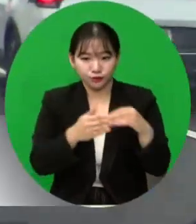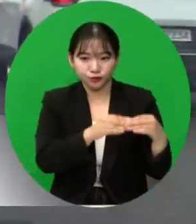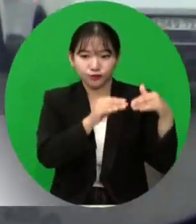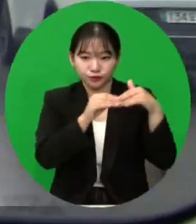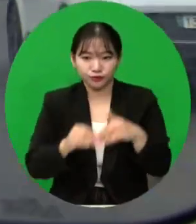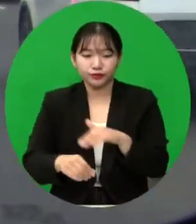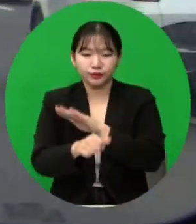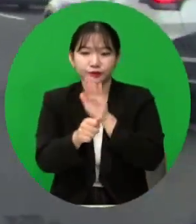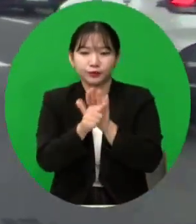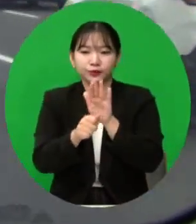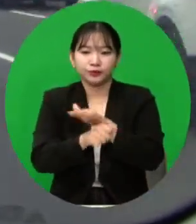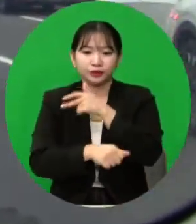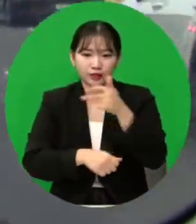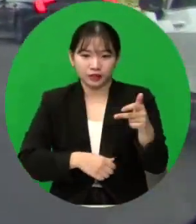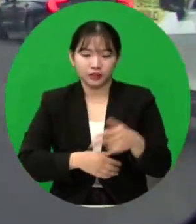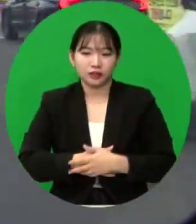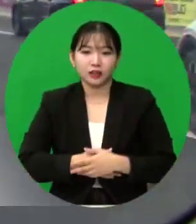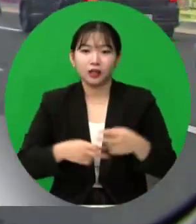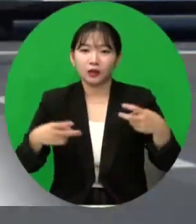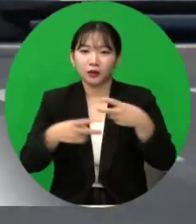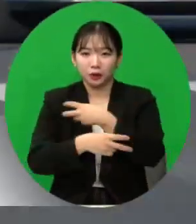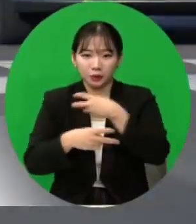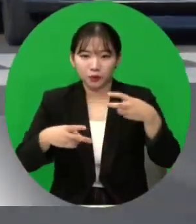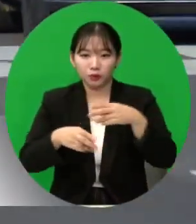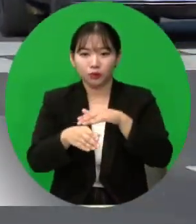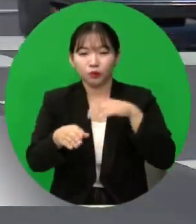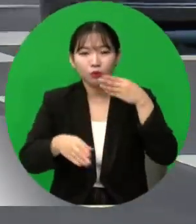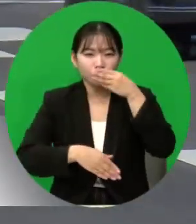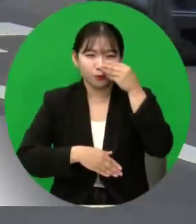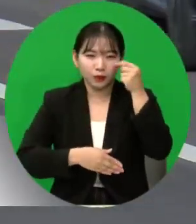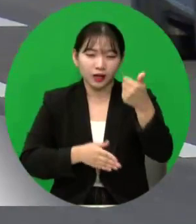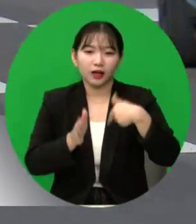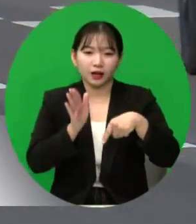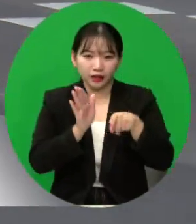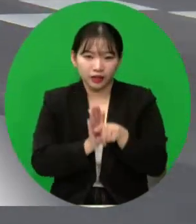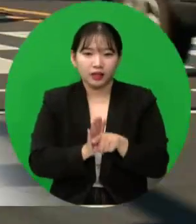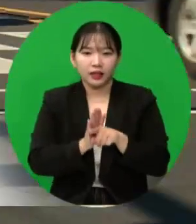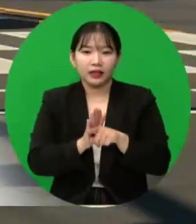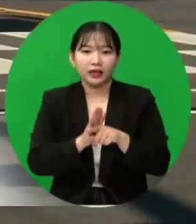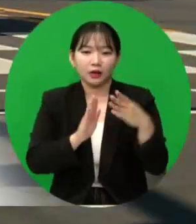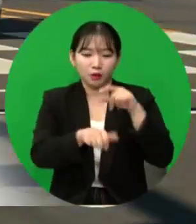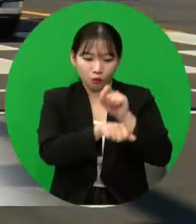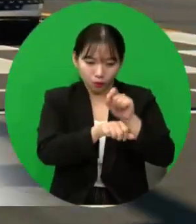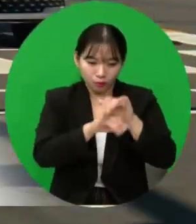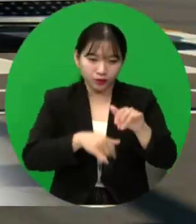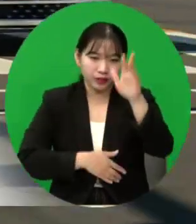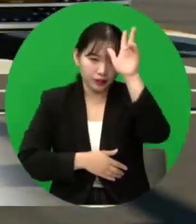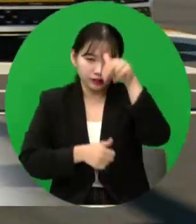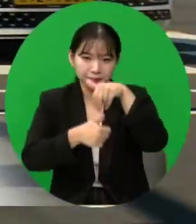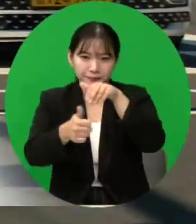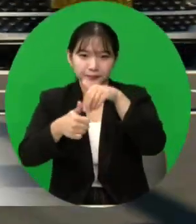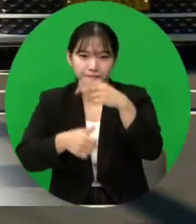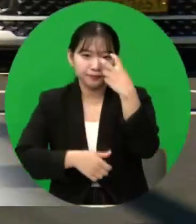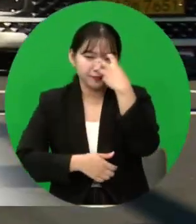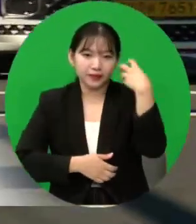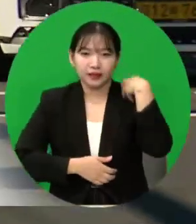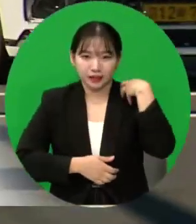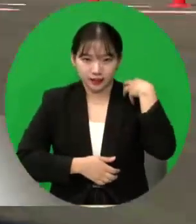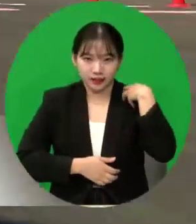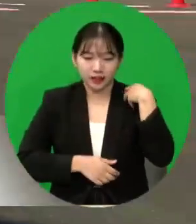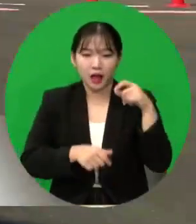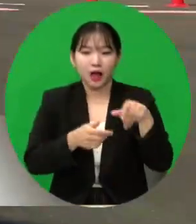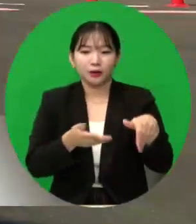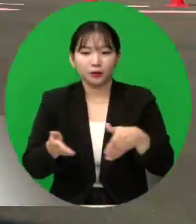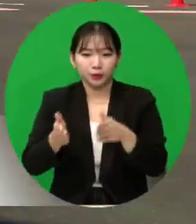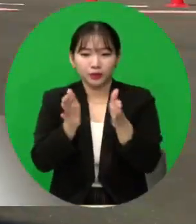큰 도움을 줬습니다. 교통 흐름을 원활하게 하기 위해 곳곳에 지자체 공무원과 경찰이 배치됐고, 특히